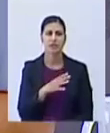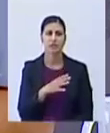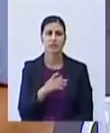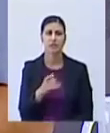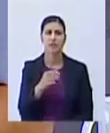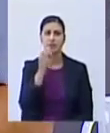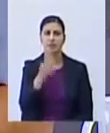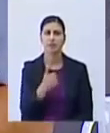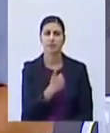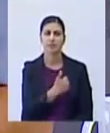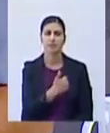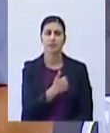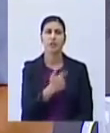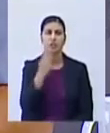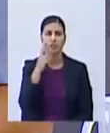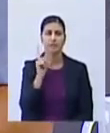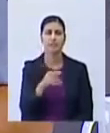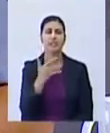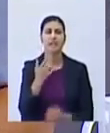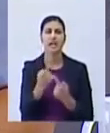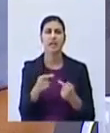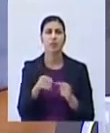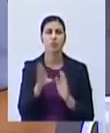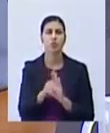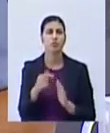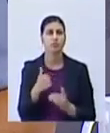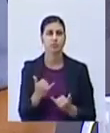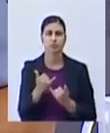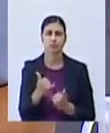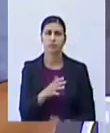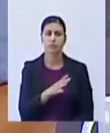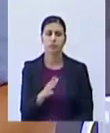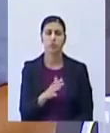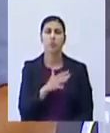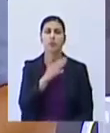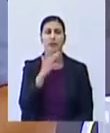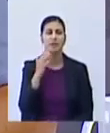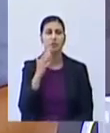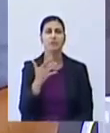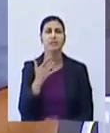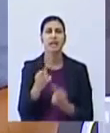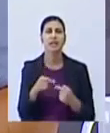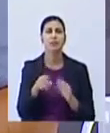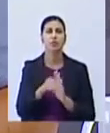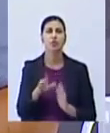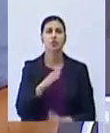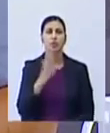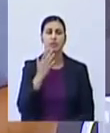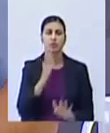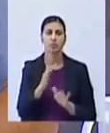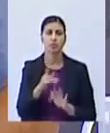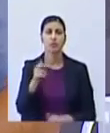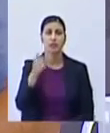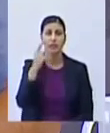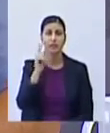ესეთი რაღაცა ვთქვათ რა. ჩვენ ვიცით საკრებულოში რამდენია, ჩვენ არაფერი არ დაგვითმია ხალხო. უმრავლესობით საკრებულოში იყო ნაციონალური მოძრაობა.